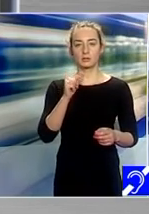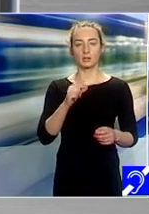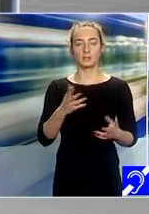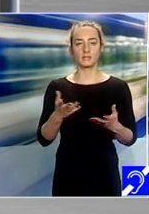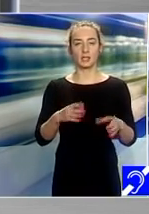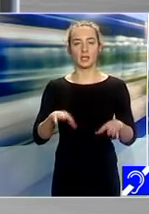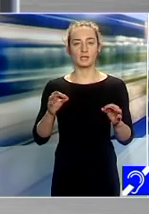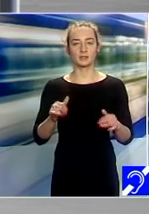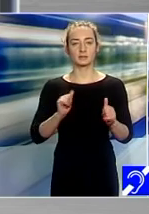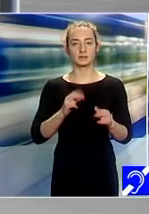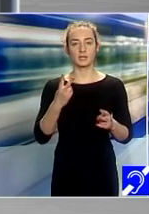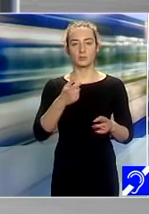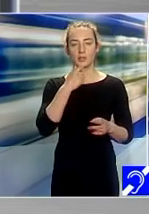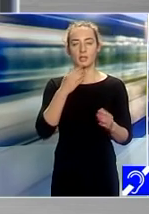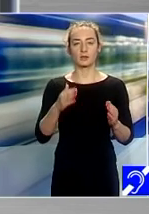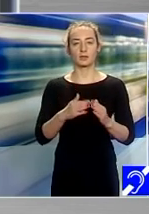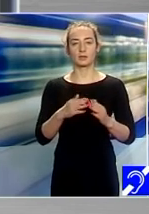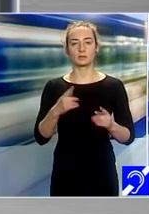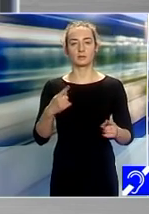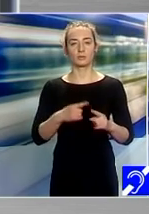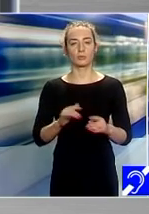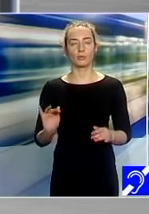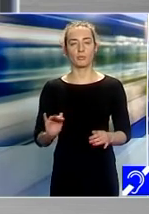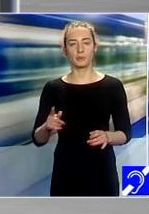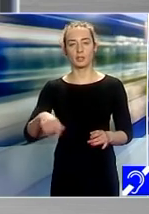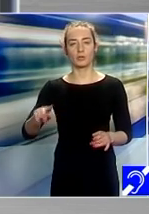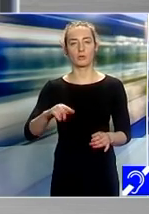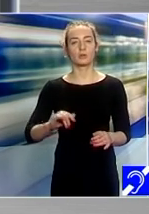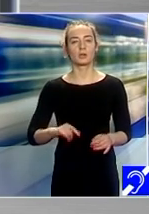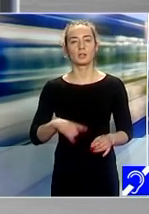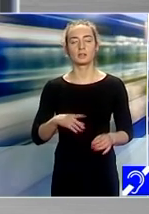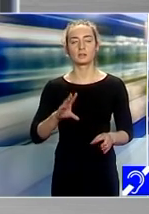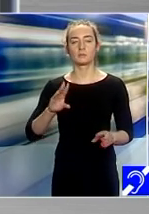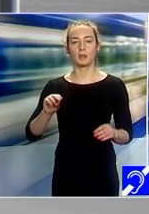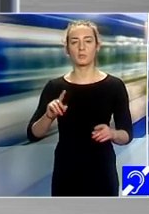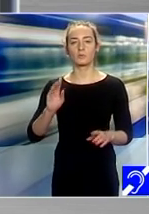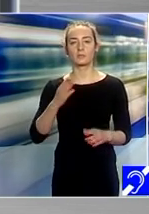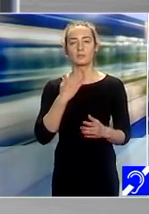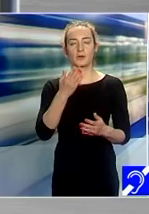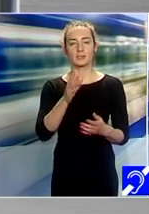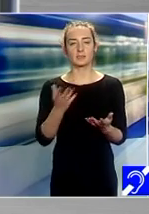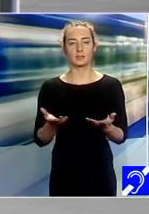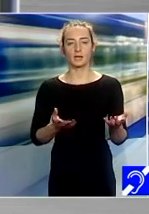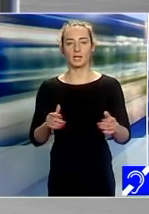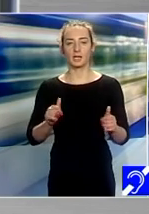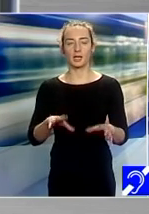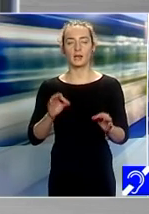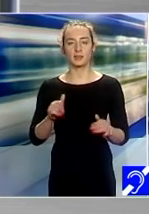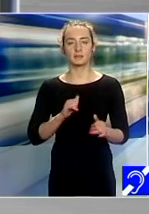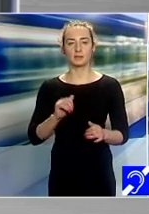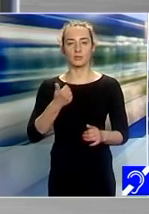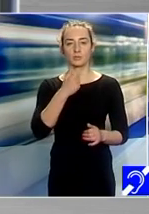care aleg să stea 2 ani acasă cu copiilor sunt mai mulți față de cei care aleg un an.